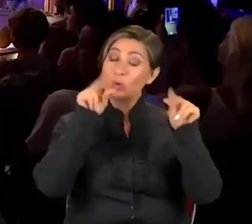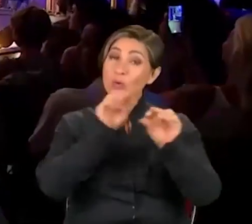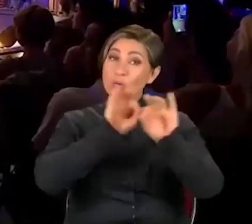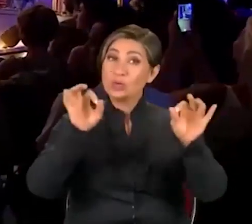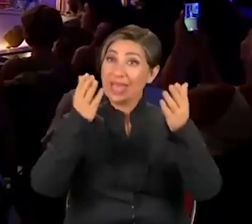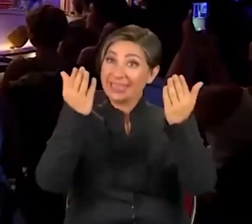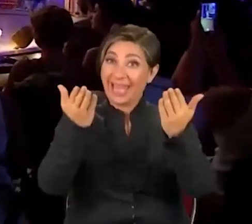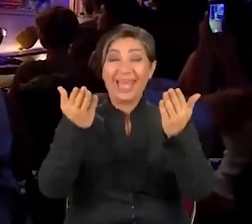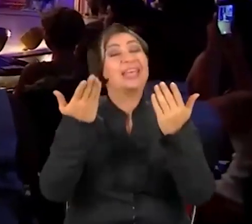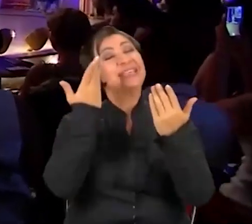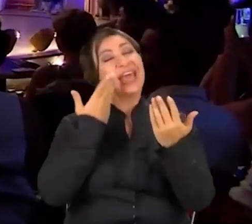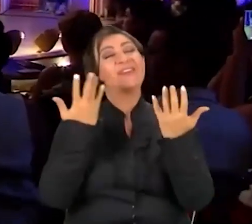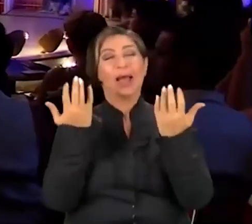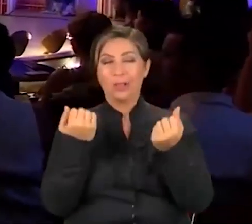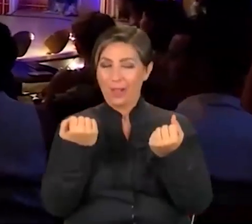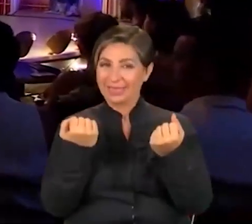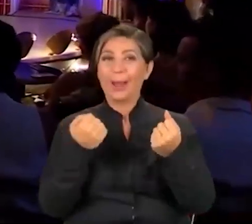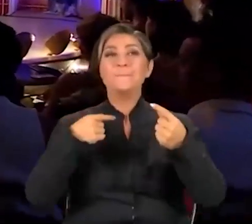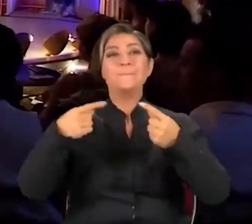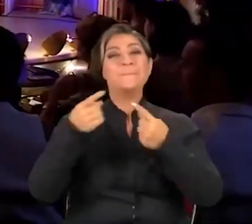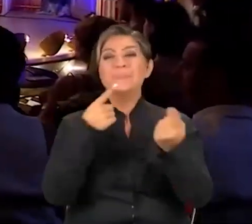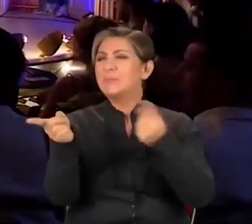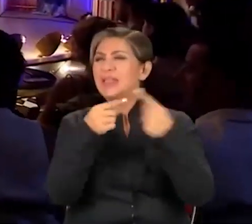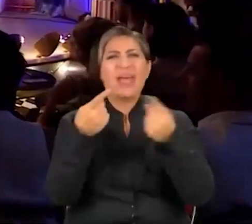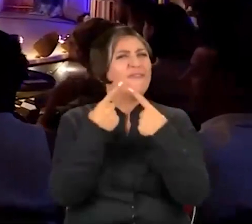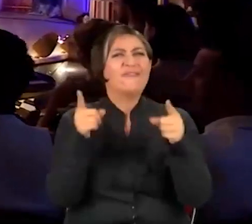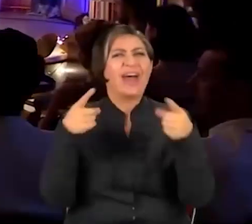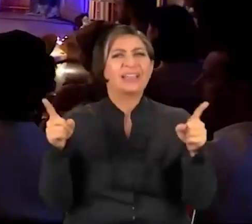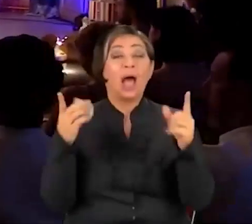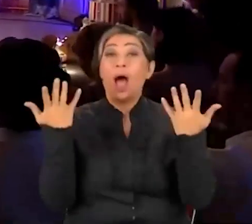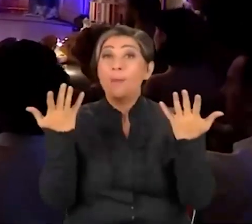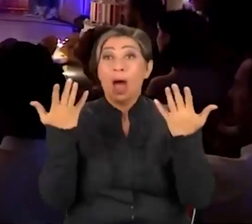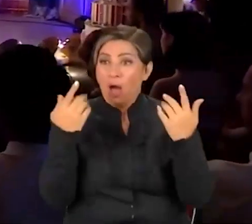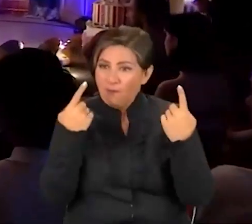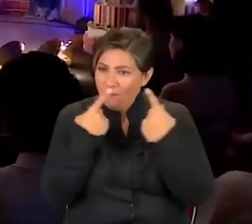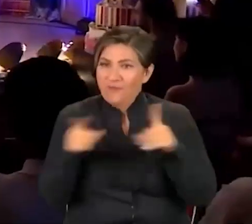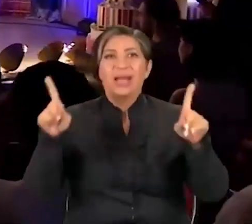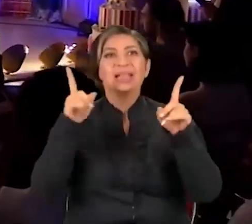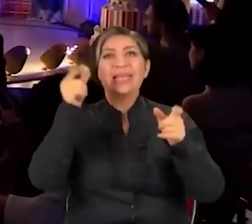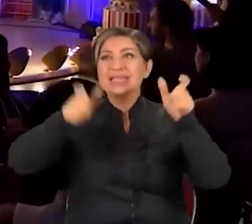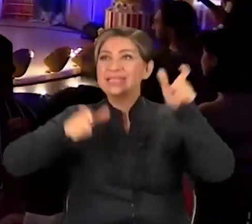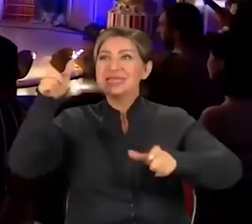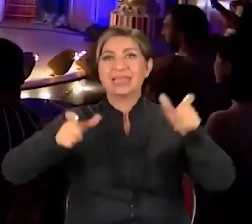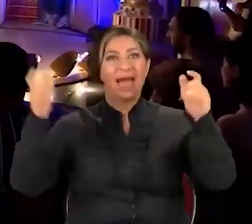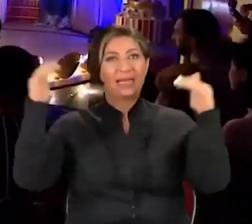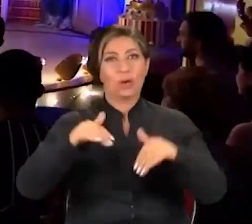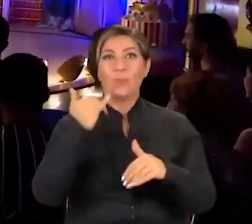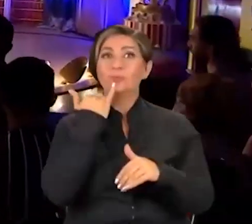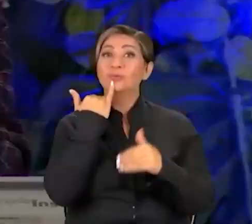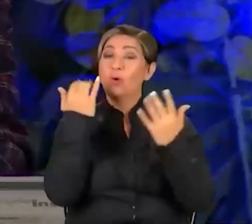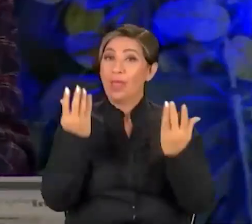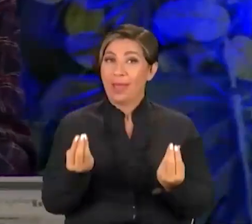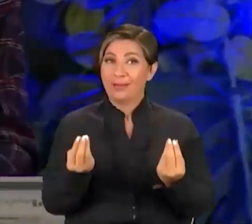da sanıyorum zevk alıyorlardır. Birbirinden farklı ama protest insanlar geliyor konuk